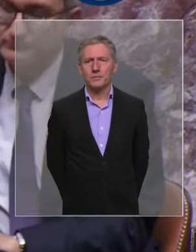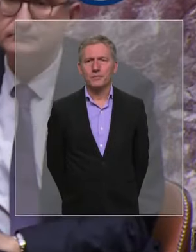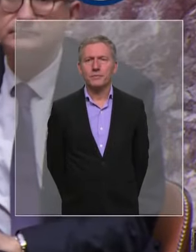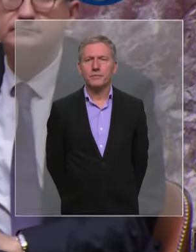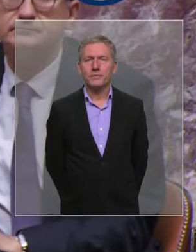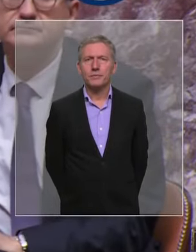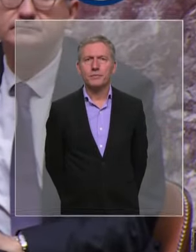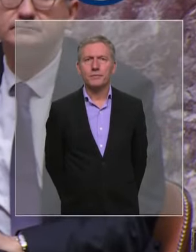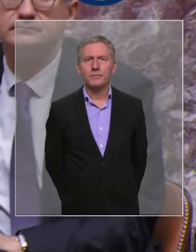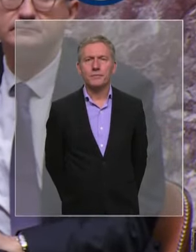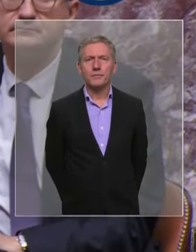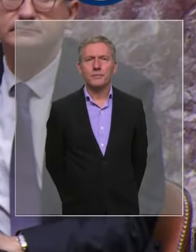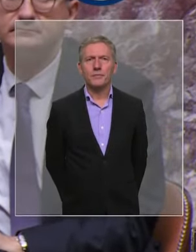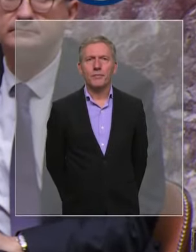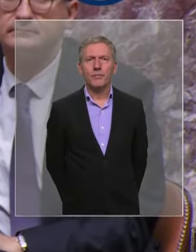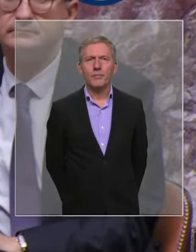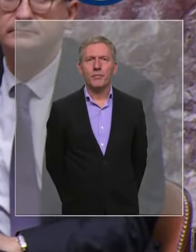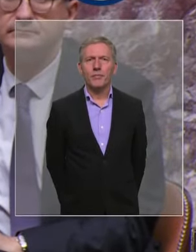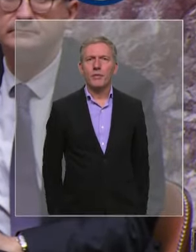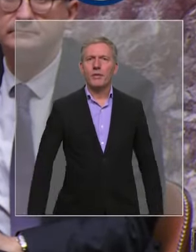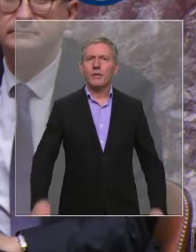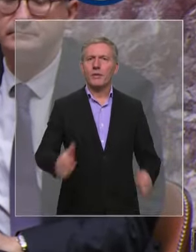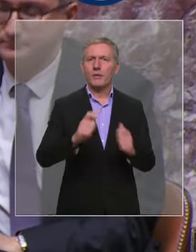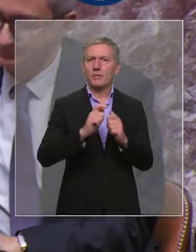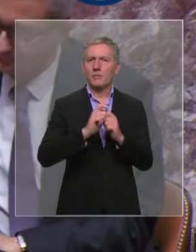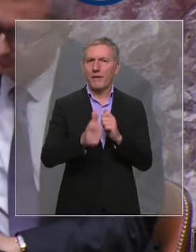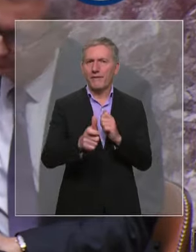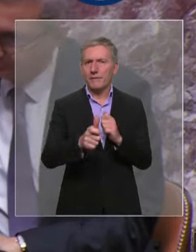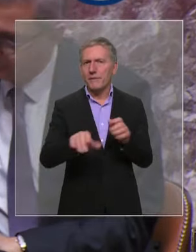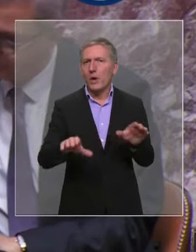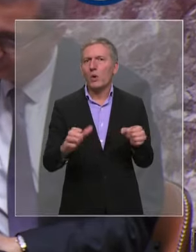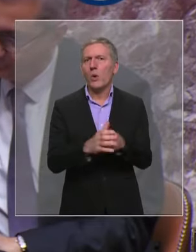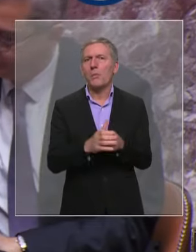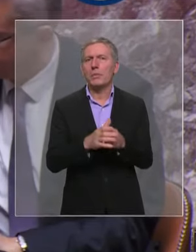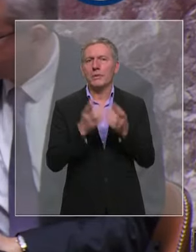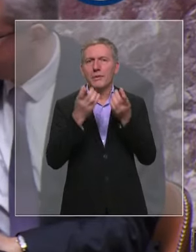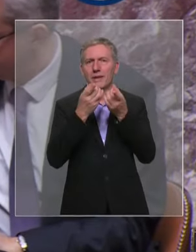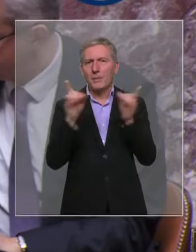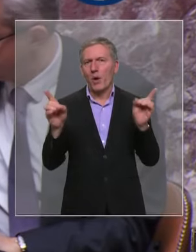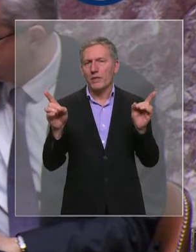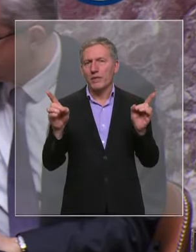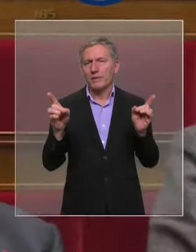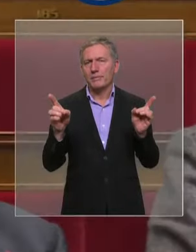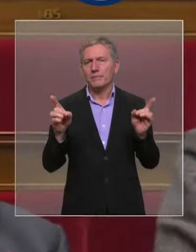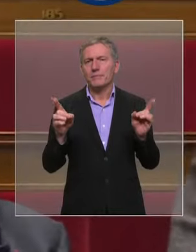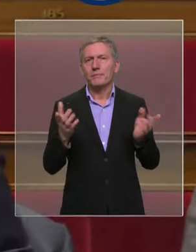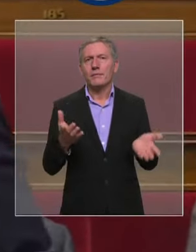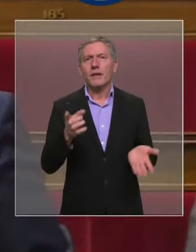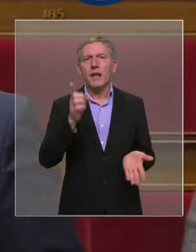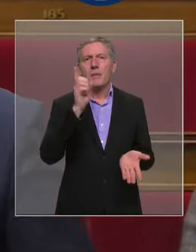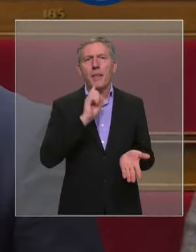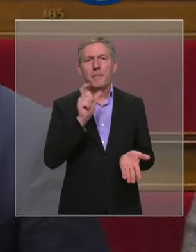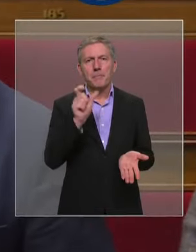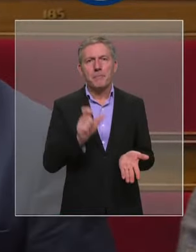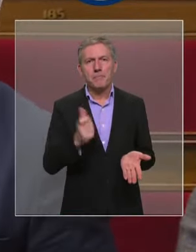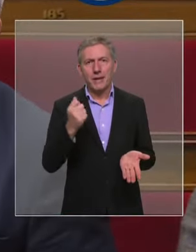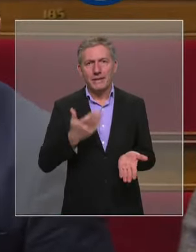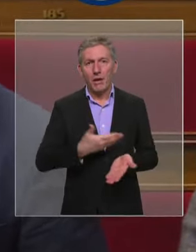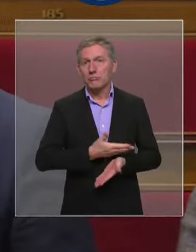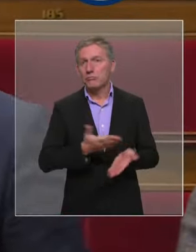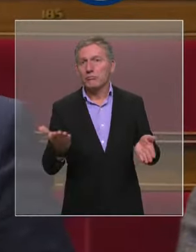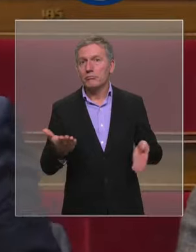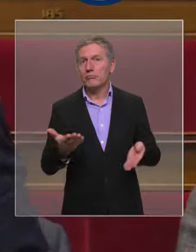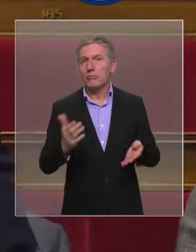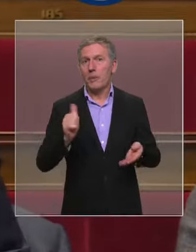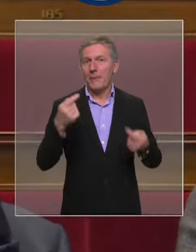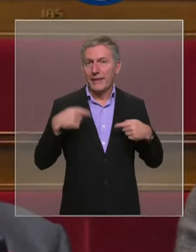La parole est à monsieur Olivier Falorni pour le groupe démocrate. Madame la Présidente, monsieur le Premier ministre, mes